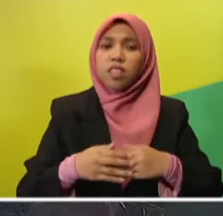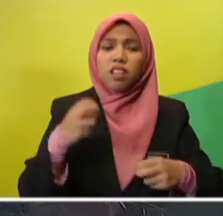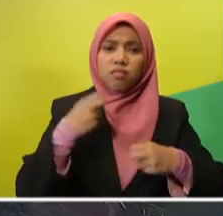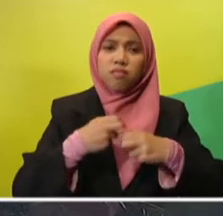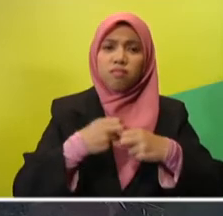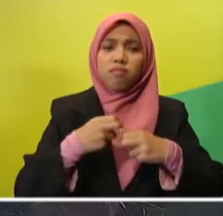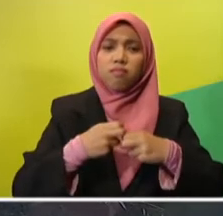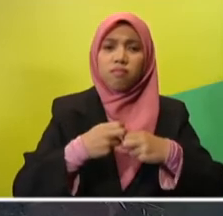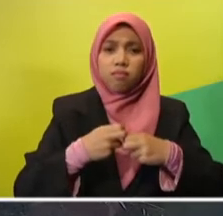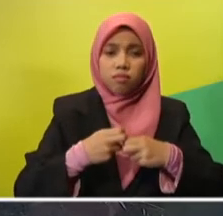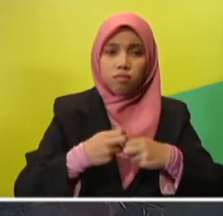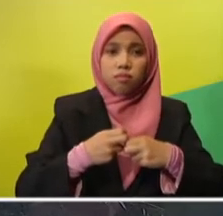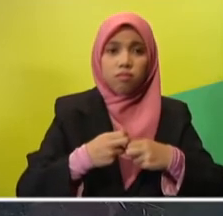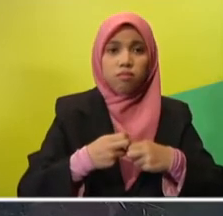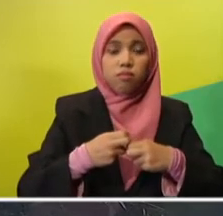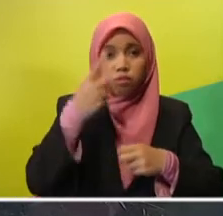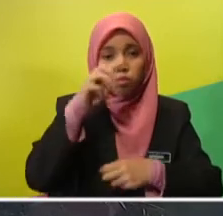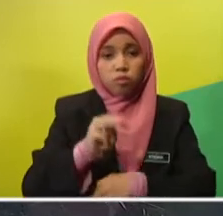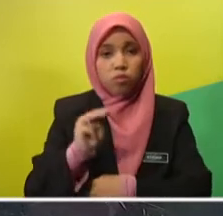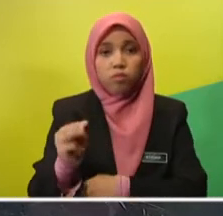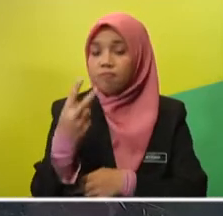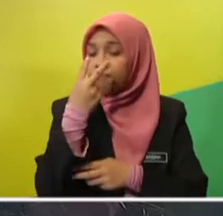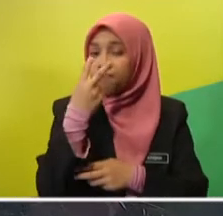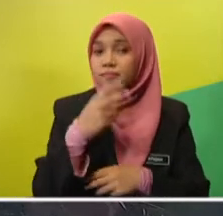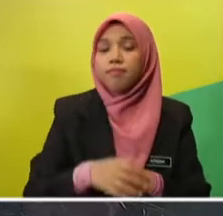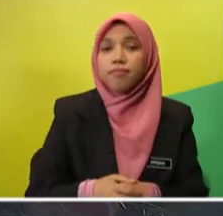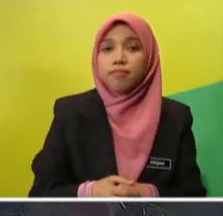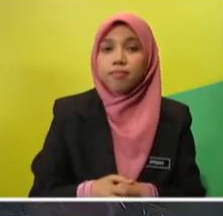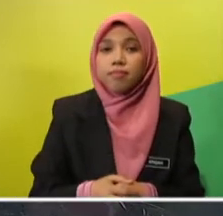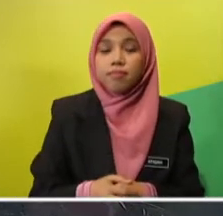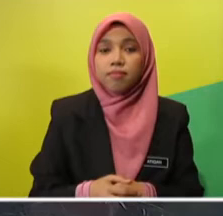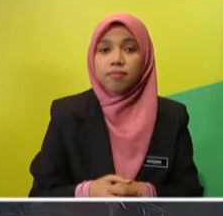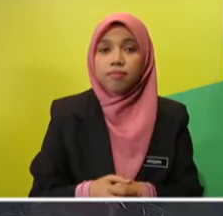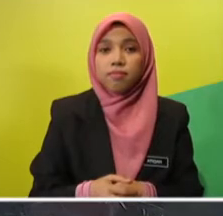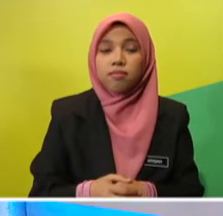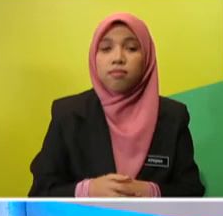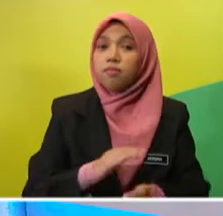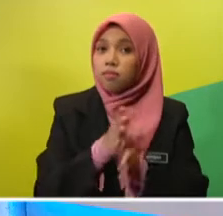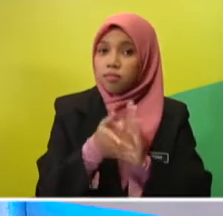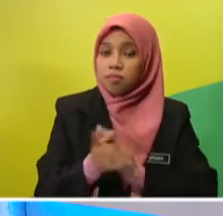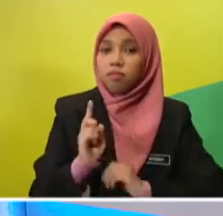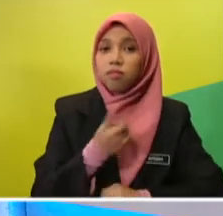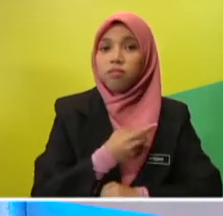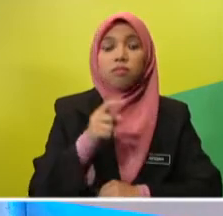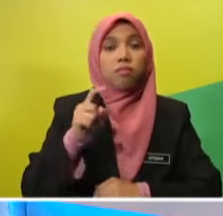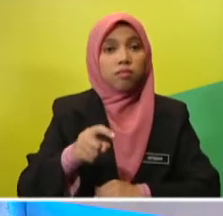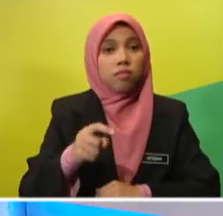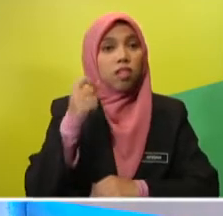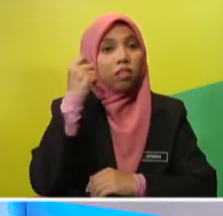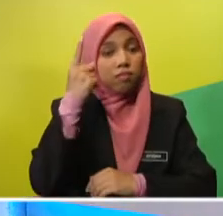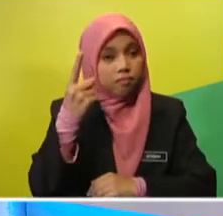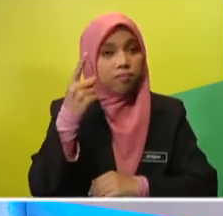sentuhan kan mata untuk MBK penglihatan. Betul cikgu, setuju. Jadi kita kena faham bahawa sentuhan itu berlaku